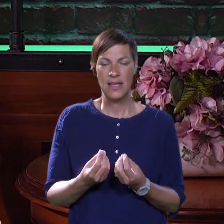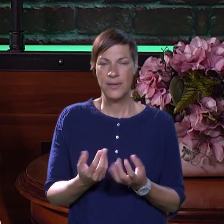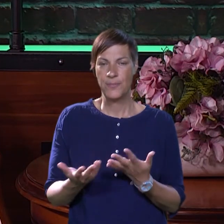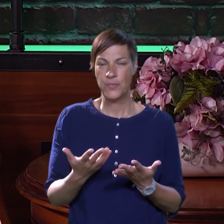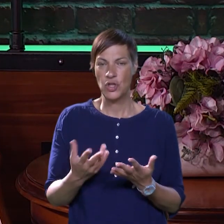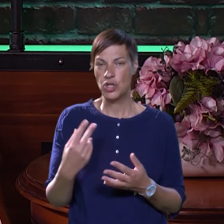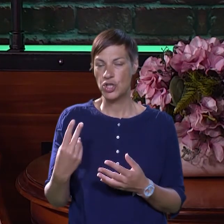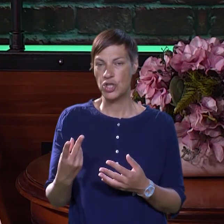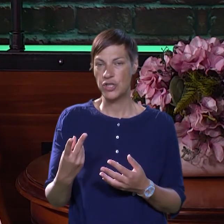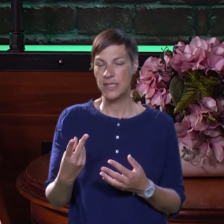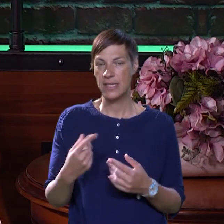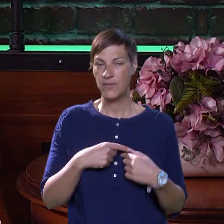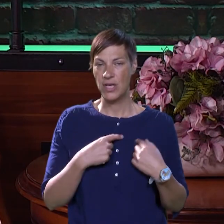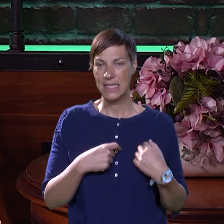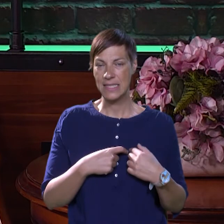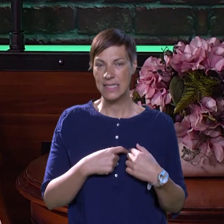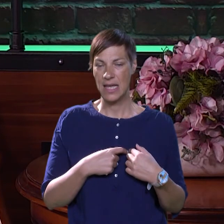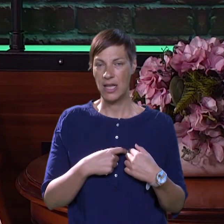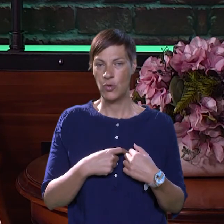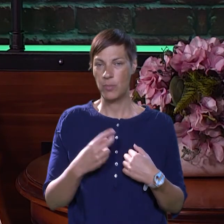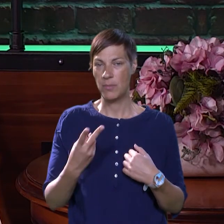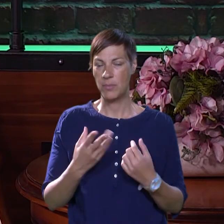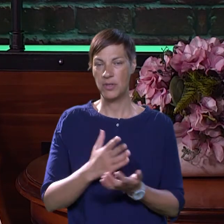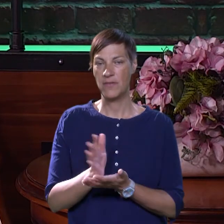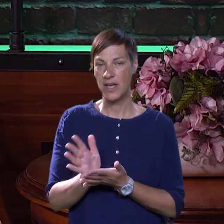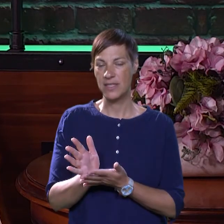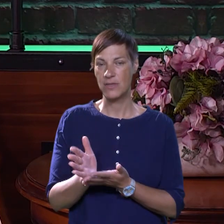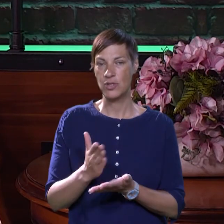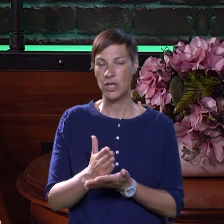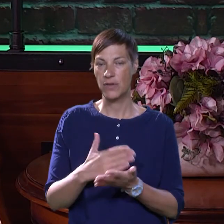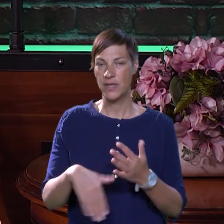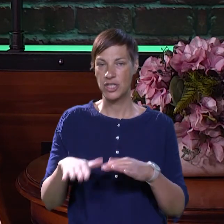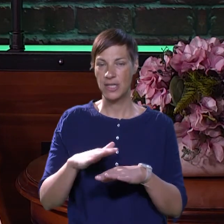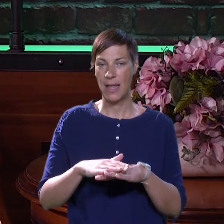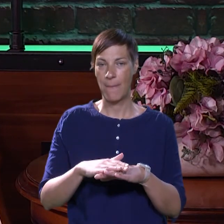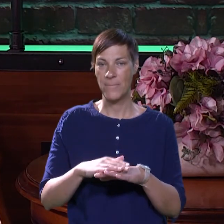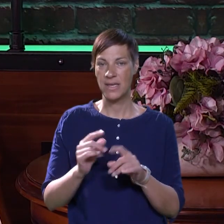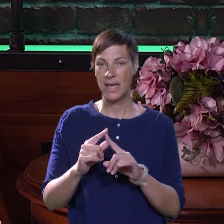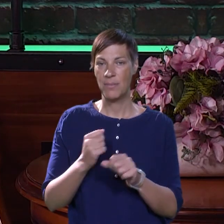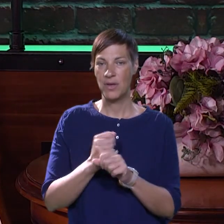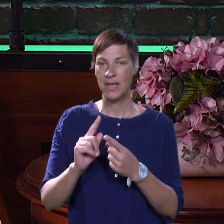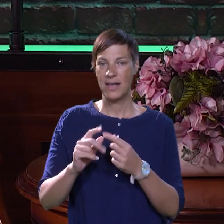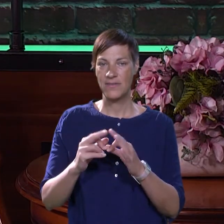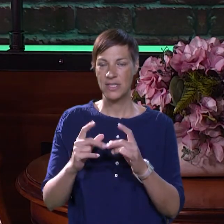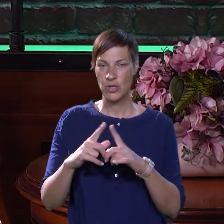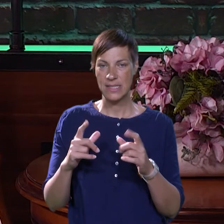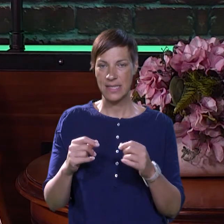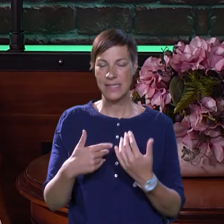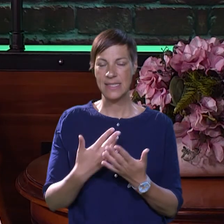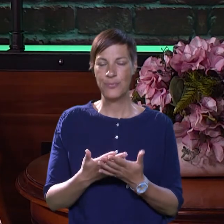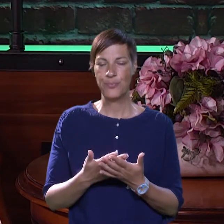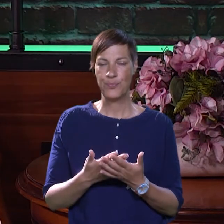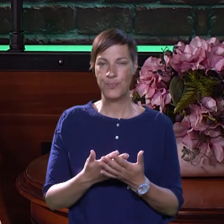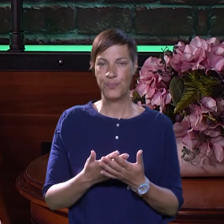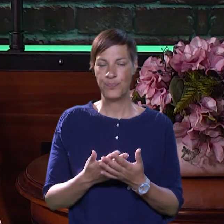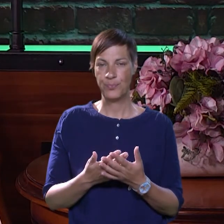što se dvoje njih zaljubilo, stvarimo dva slučaja takva koja su već doprinjela demografskoj slici,